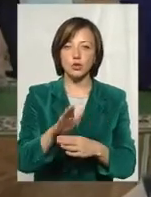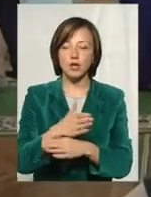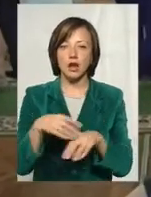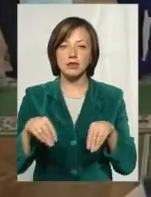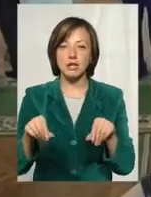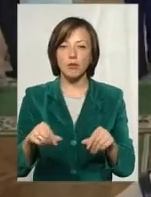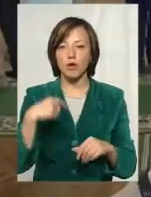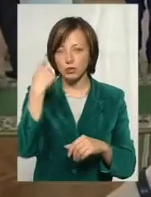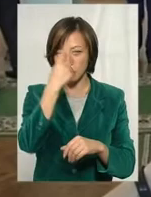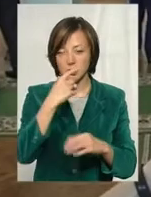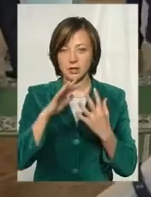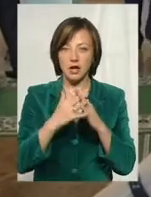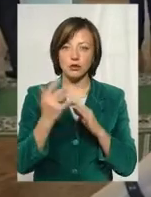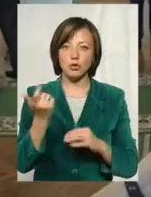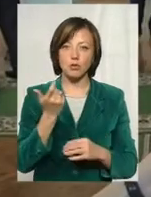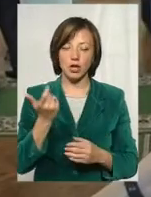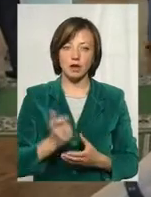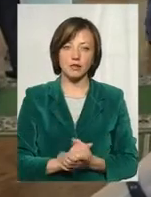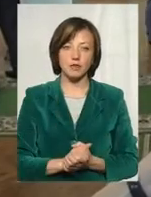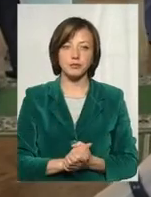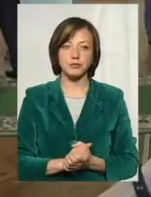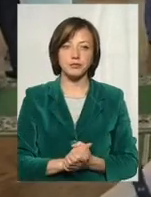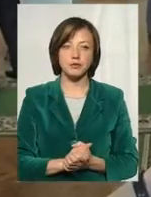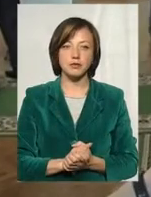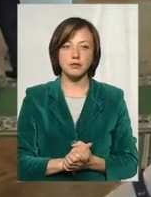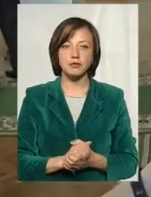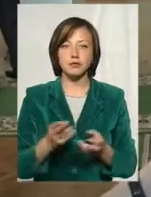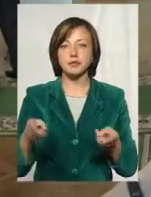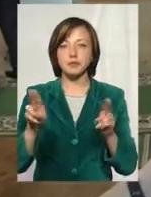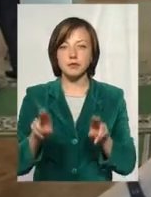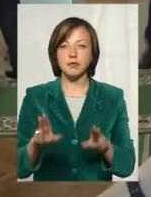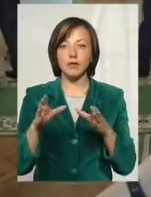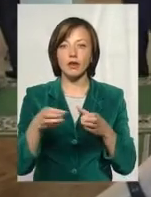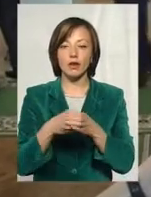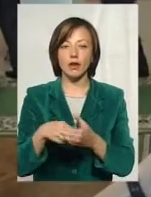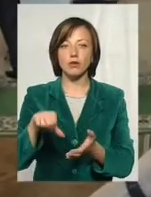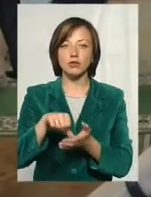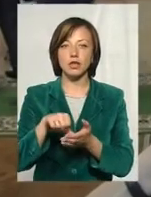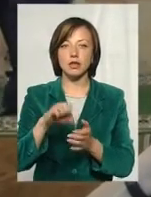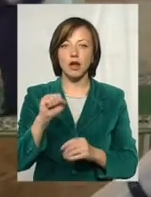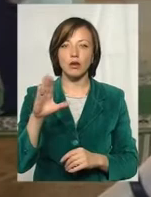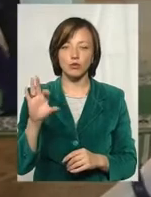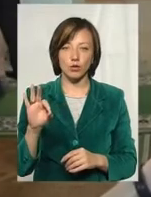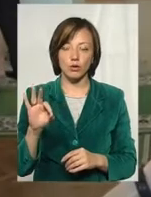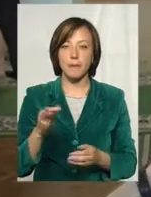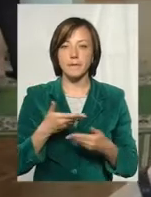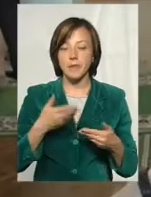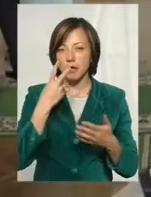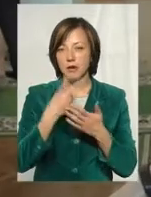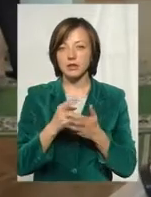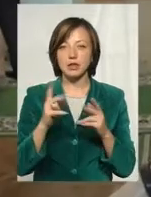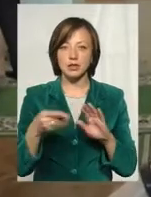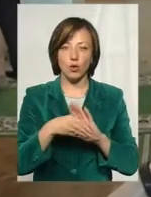землі для особистого селянського господарства. А залишити тільки категорію учасників АТО, бо ми бачимо, наскільки